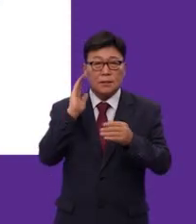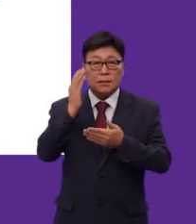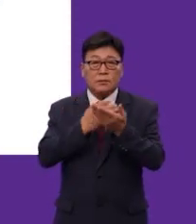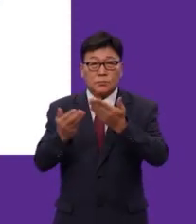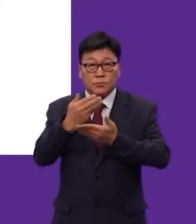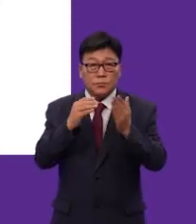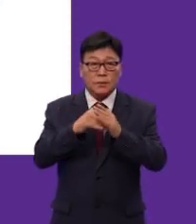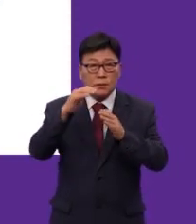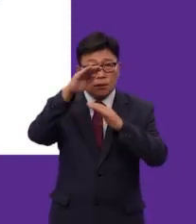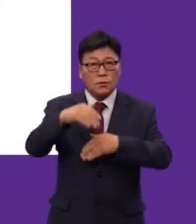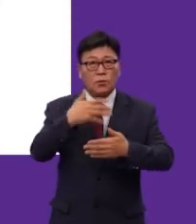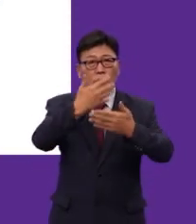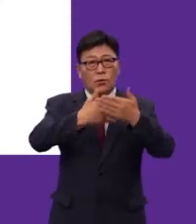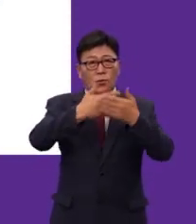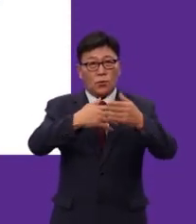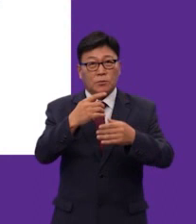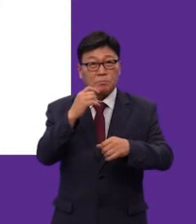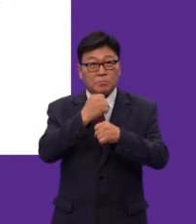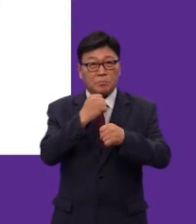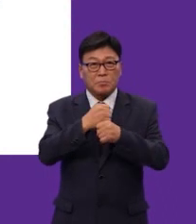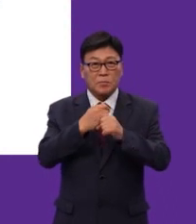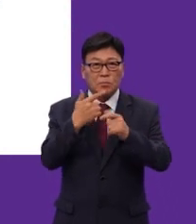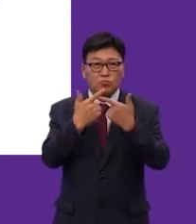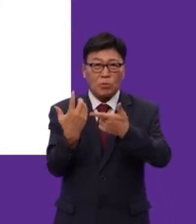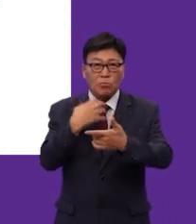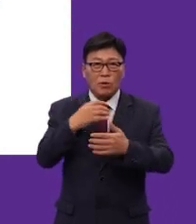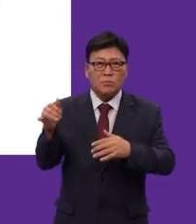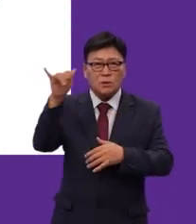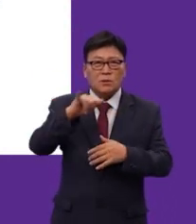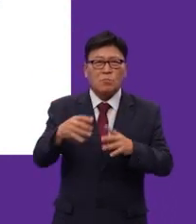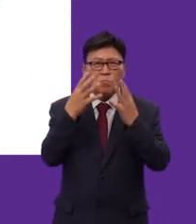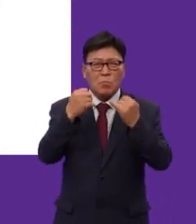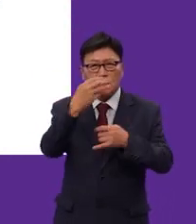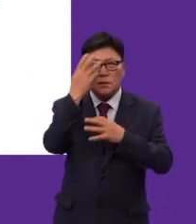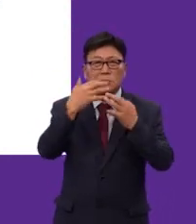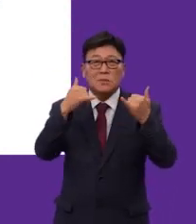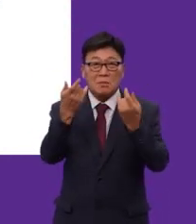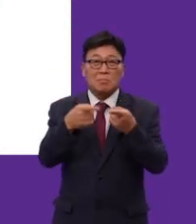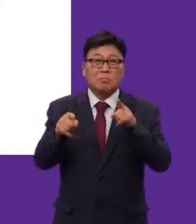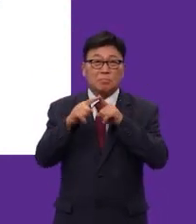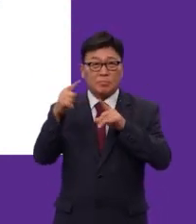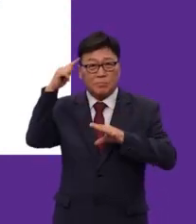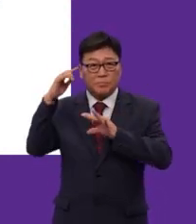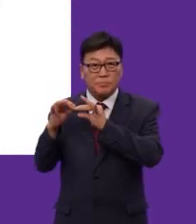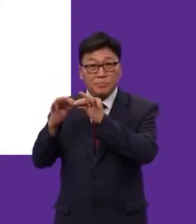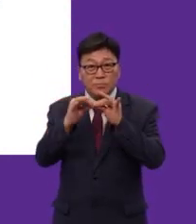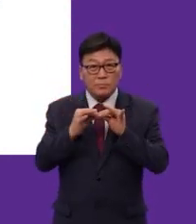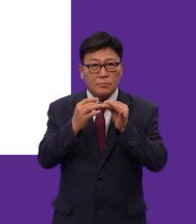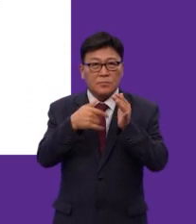이야기들을 영상으로 다듬어서 부산을 포함한 전국의 많은 청년들과